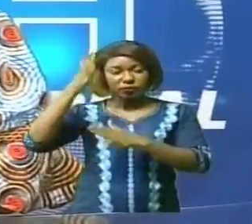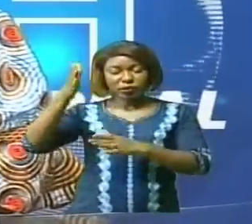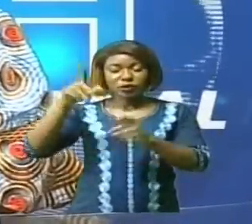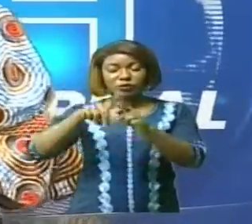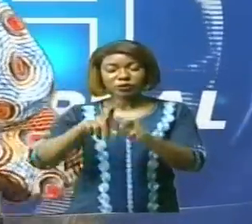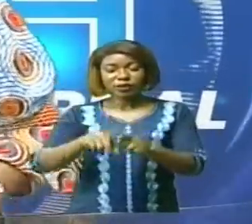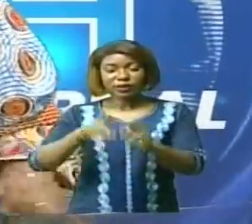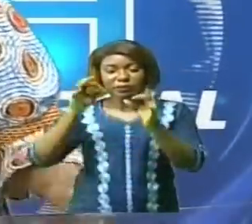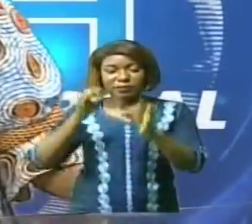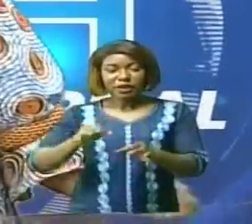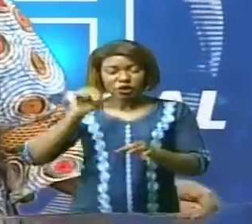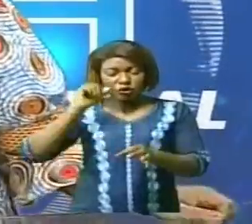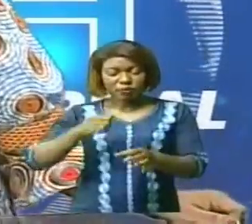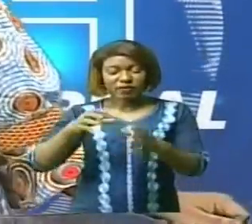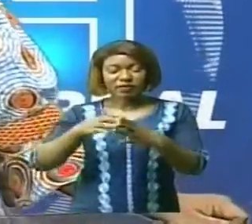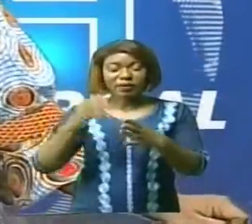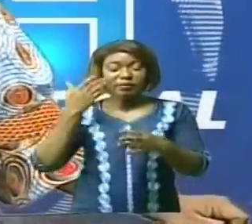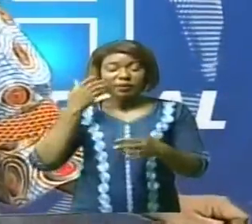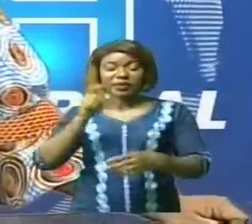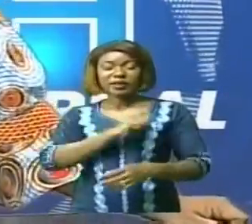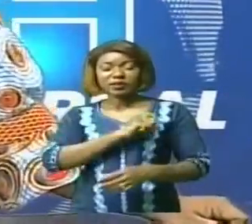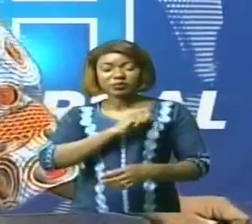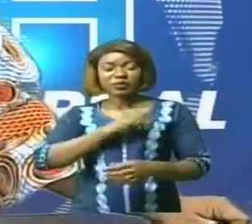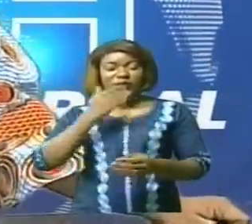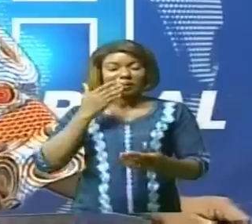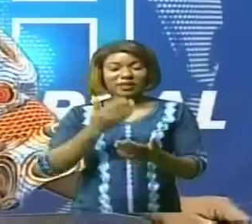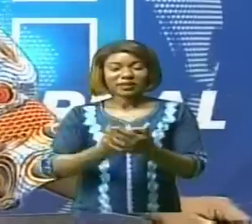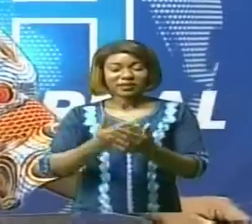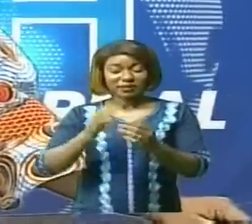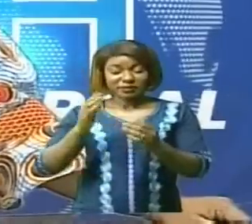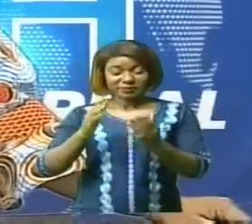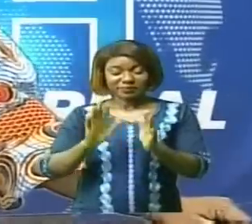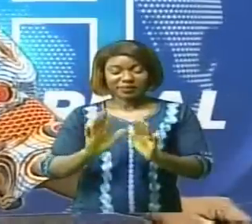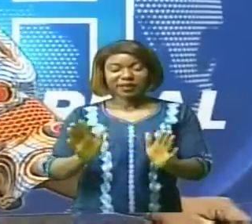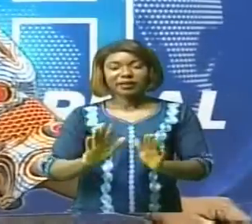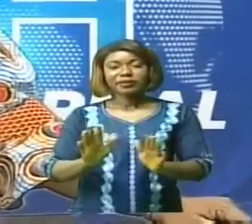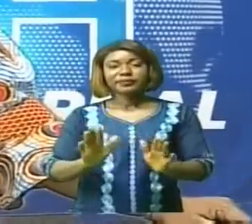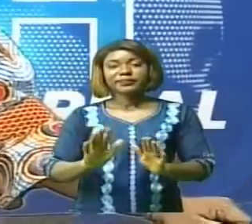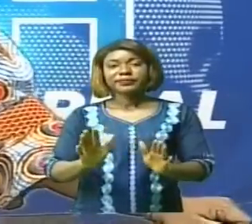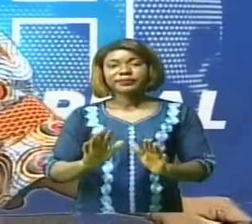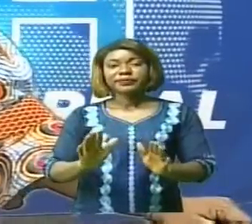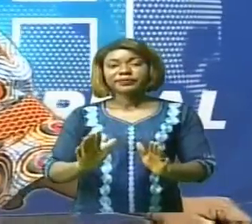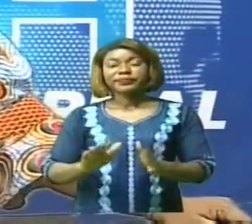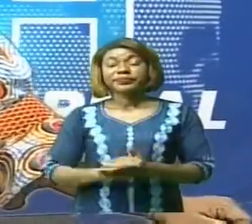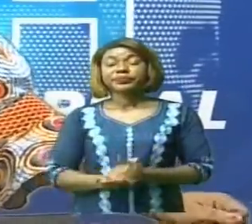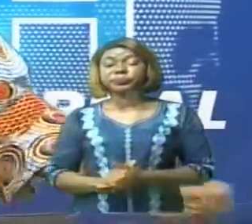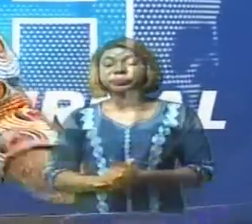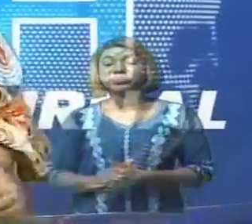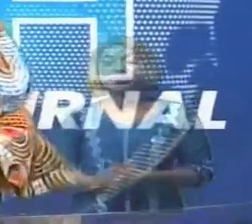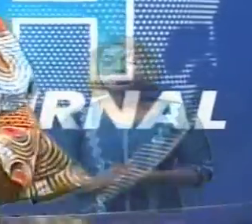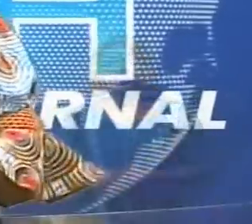Mata. Moi, je vous retrouve avec le même plaisir demain à 20h. Très bonne suite de programme sur la RTNC. Au revoir.